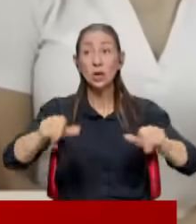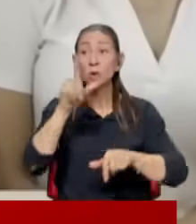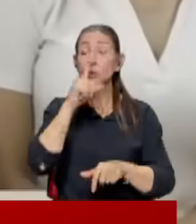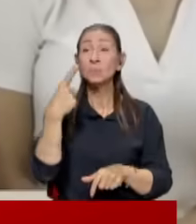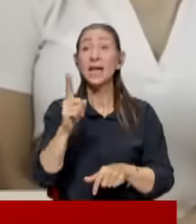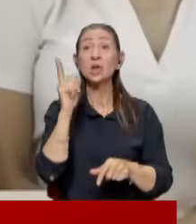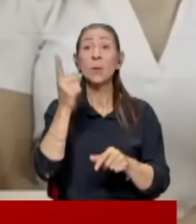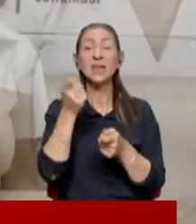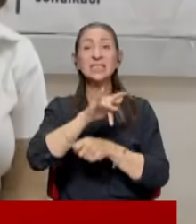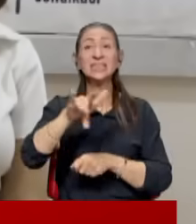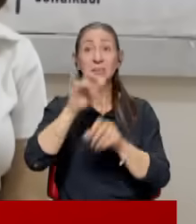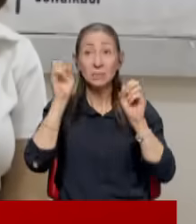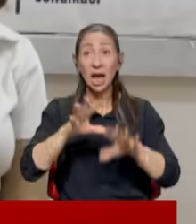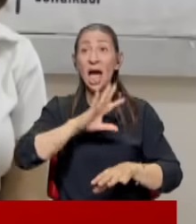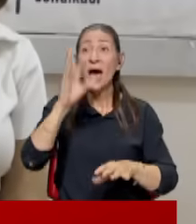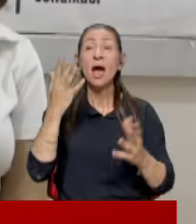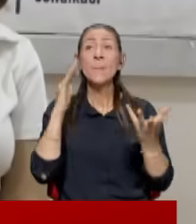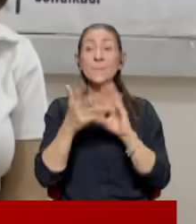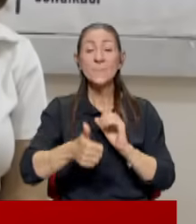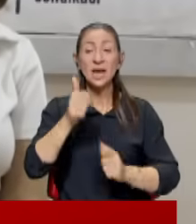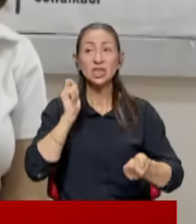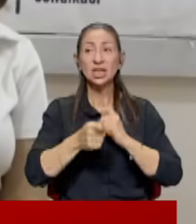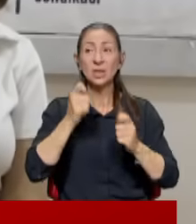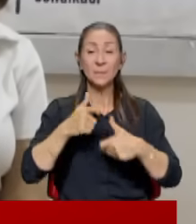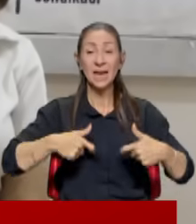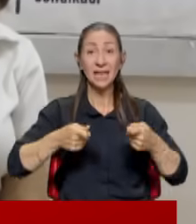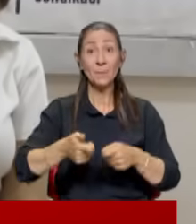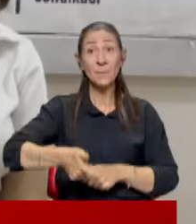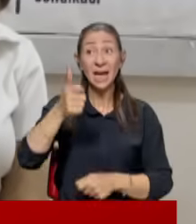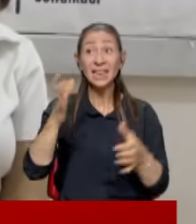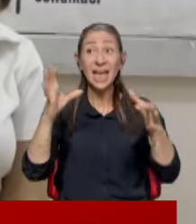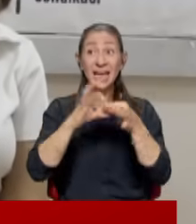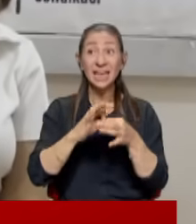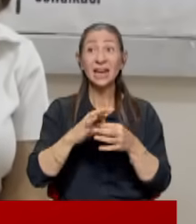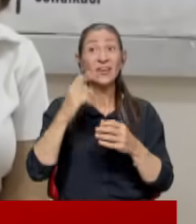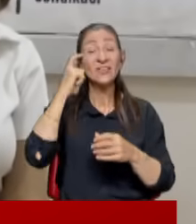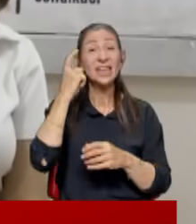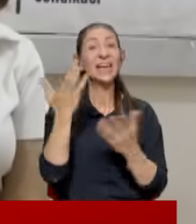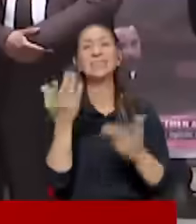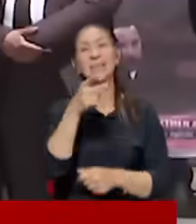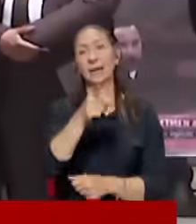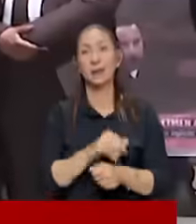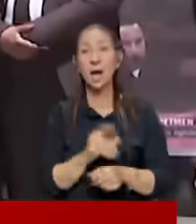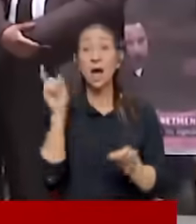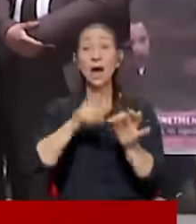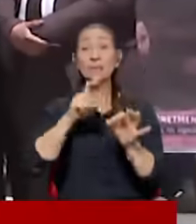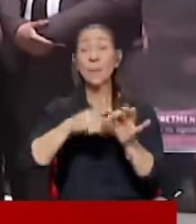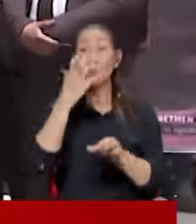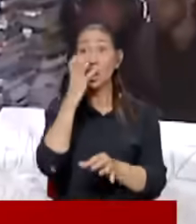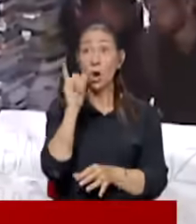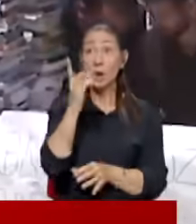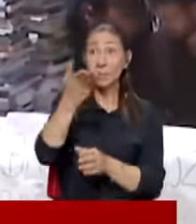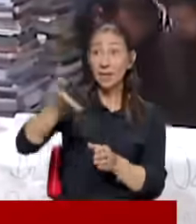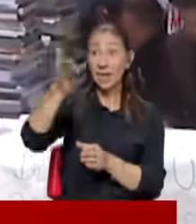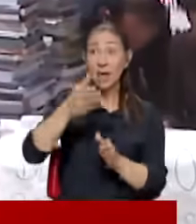binlerce öğretmeni işsiz bırakan, her mevsim bakanı değişen Milli Eğitim Bakanlığı ile ilgili yorumlarınız nelerdir? Atama bekleyen